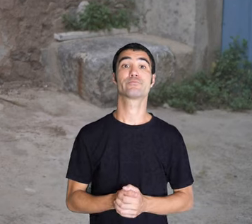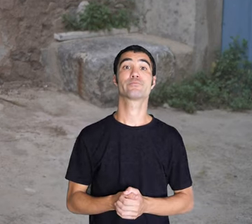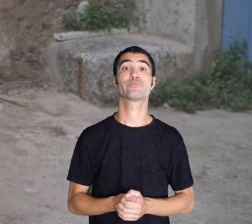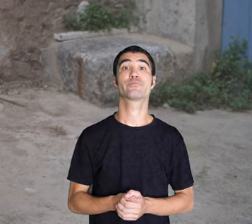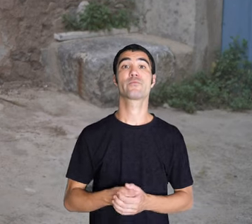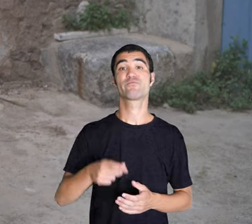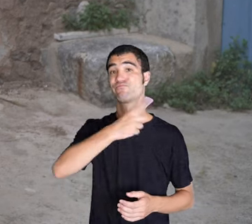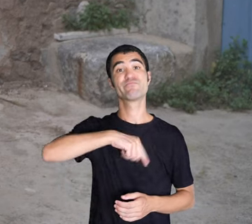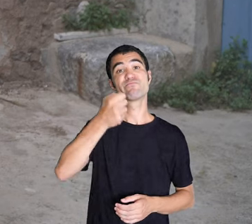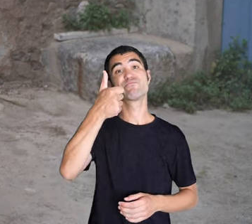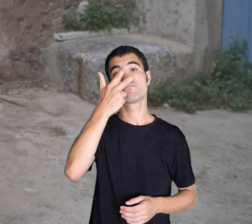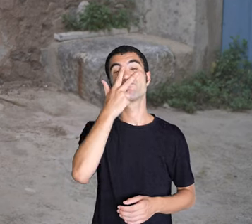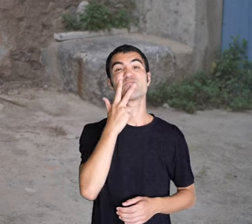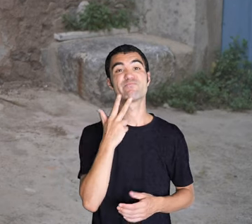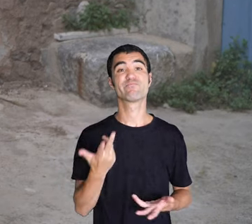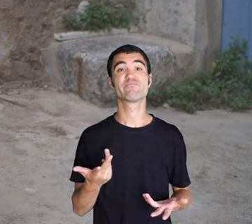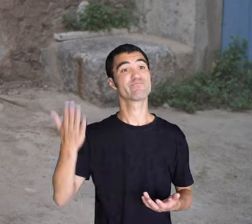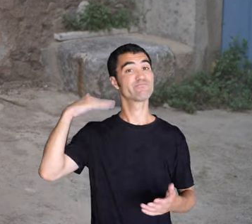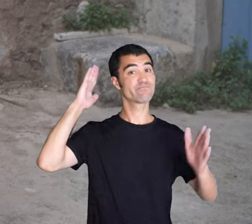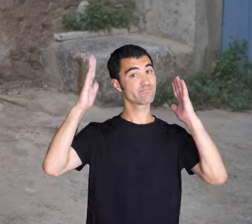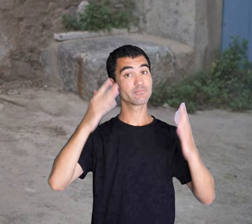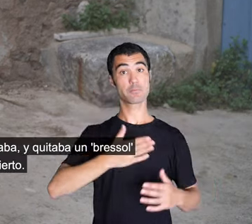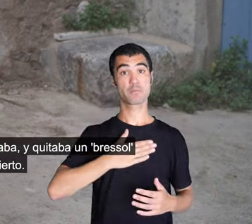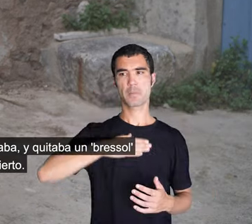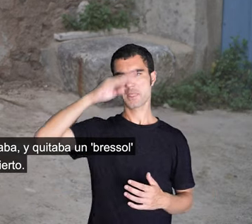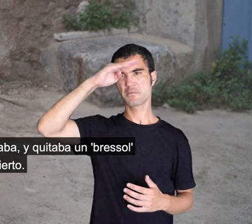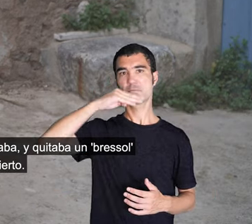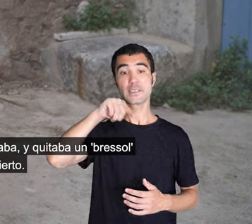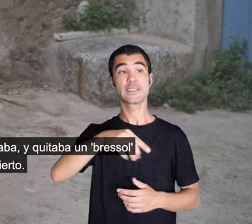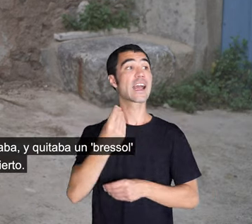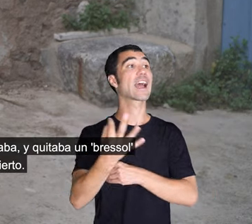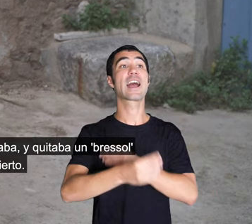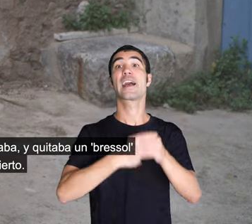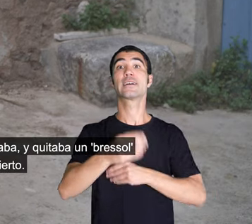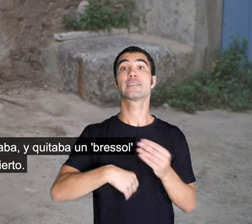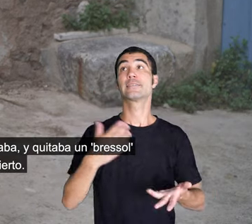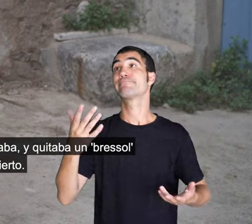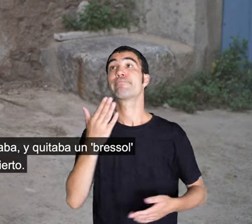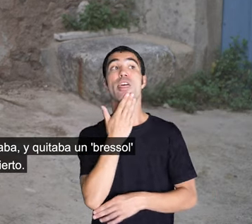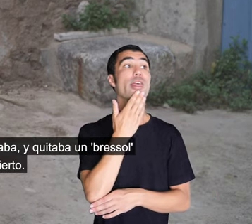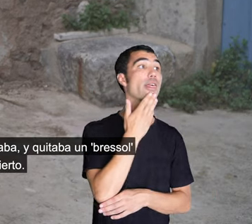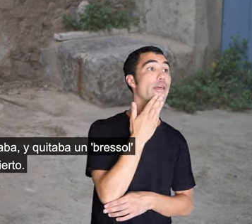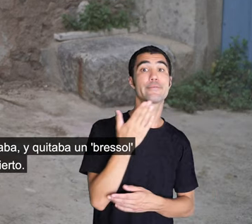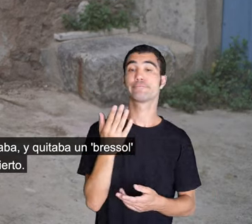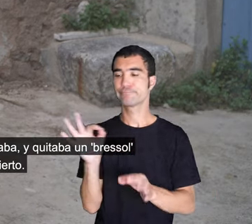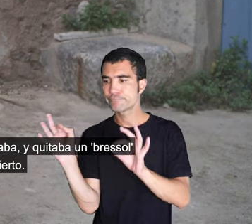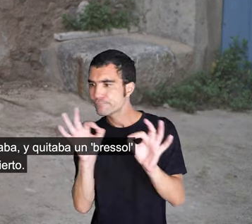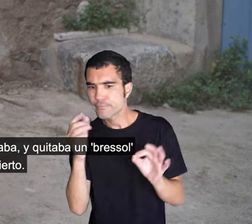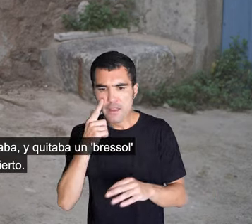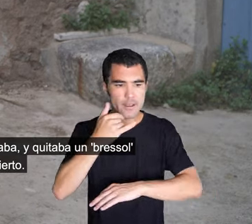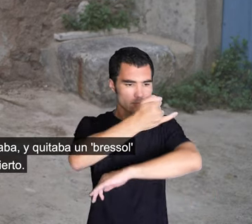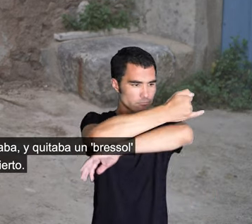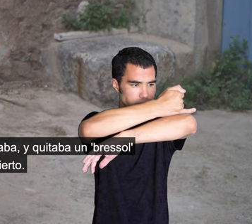havia misèria. Entès? I mon pare, doncs aquests dies, passava els temps, repassava tots els